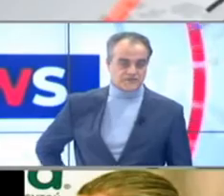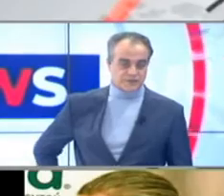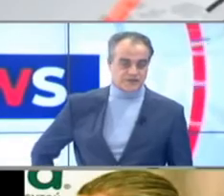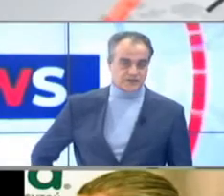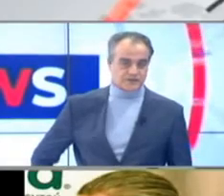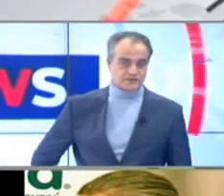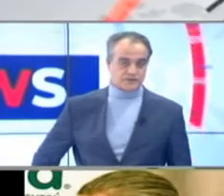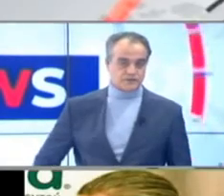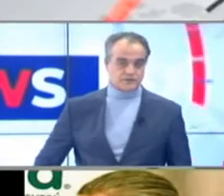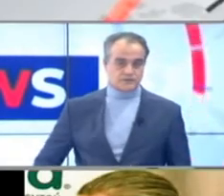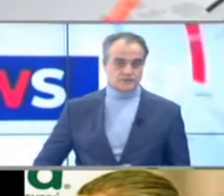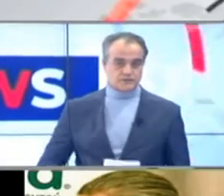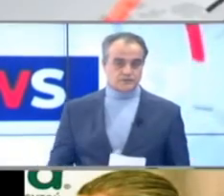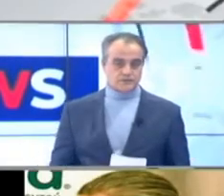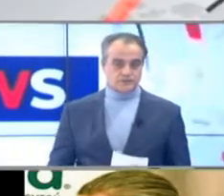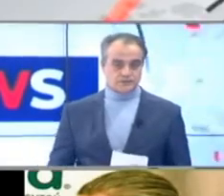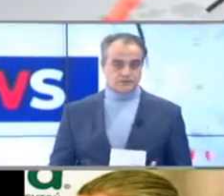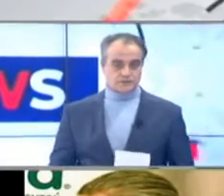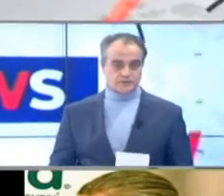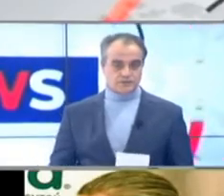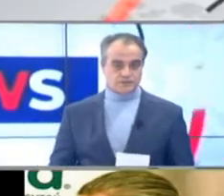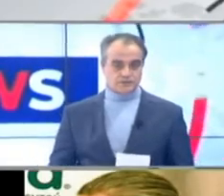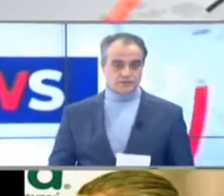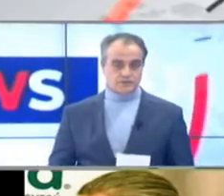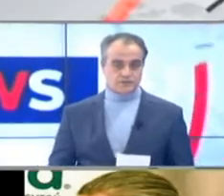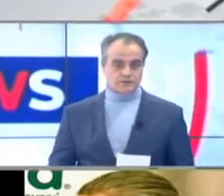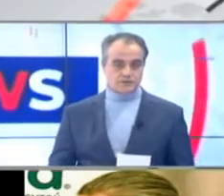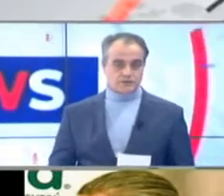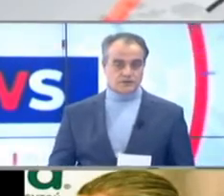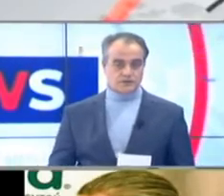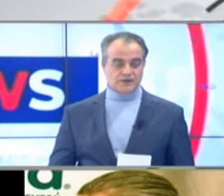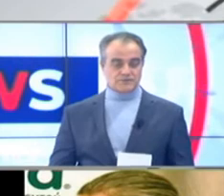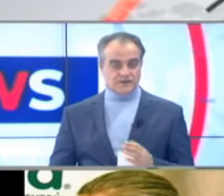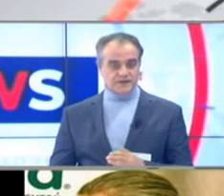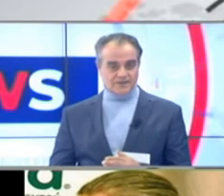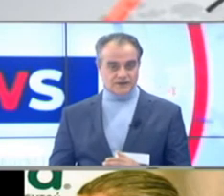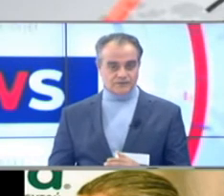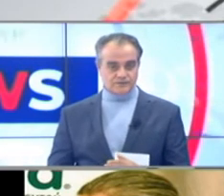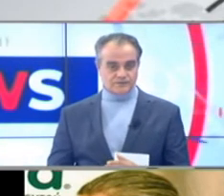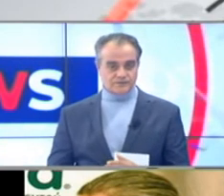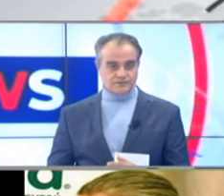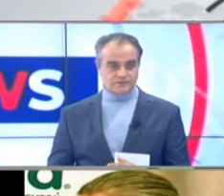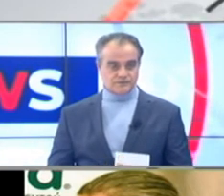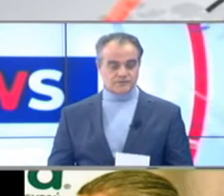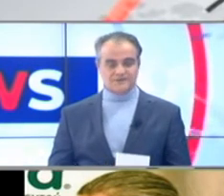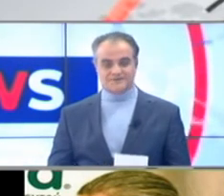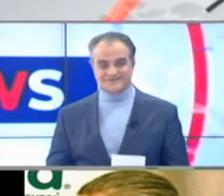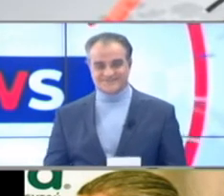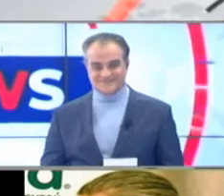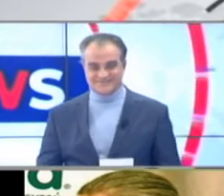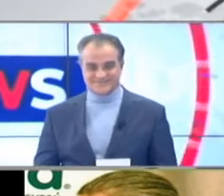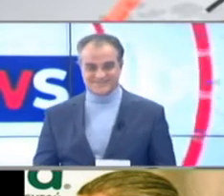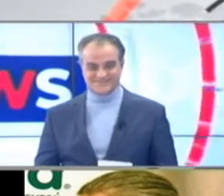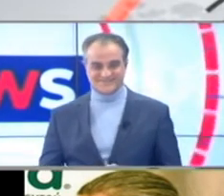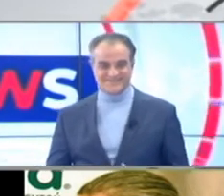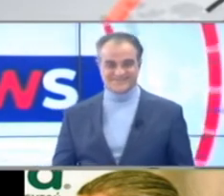μήνα 7.500? Όχι, τα 1.600 γίνανε 1.600 είναι 7.500. Πήγαμε στα 9 δηλαδή. Στα 9. Σε